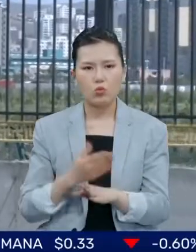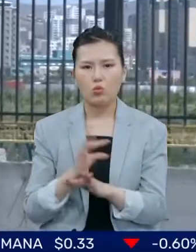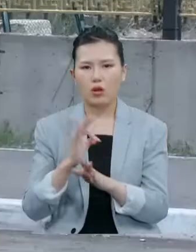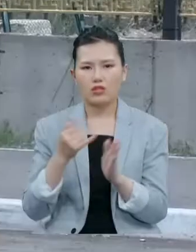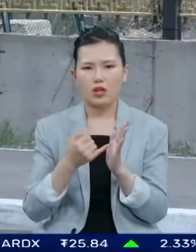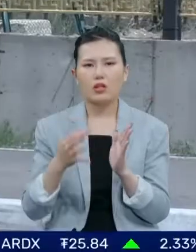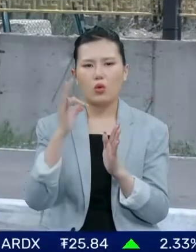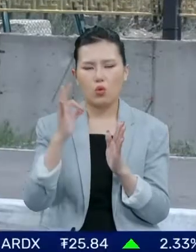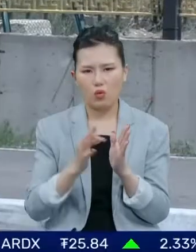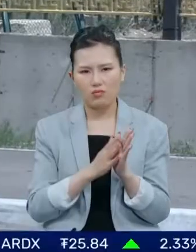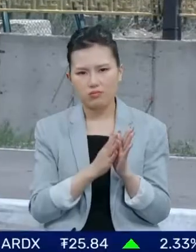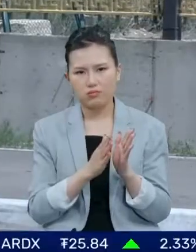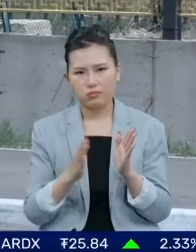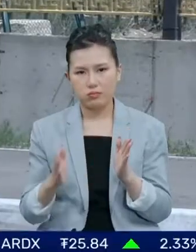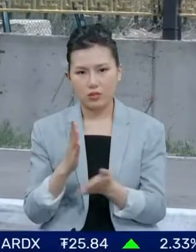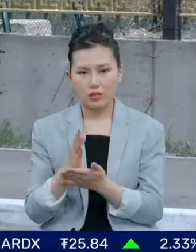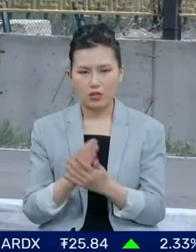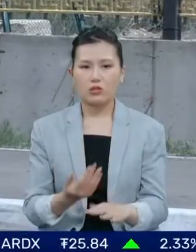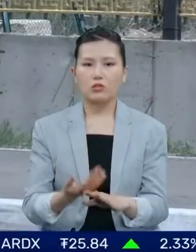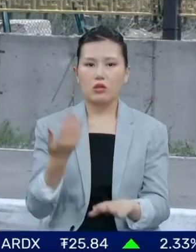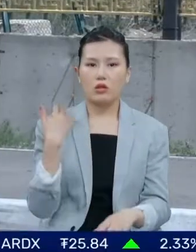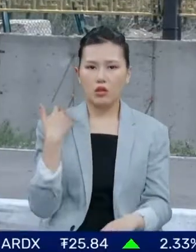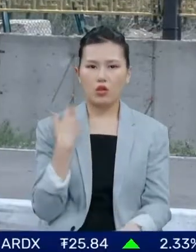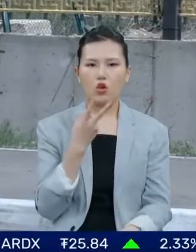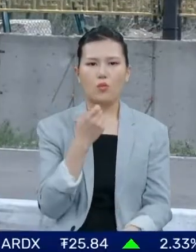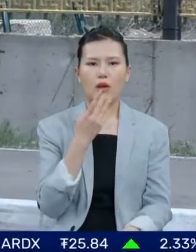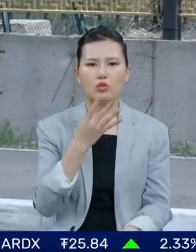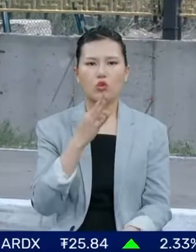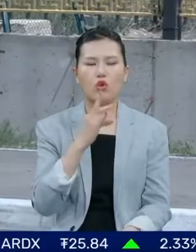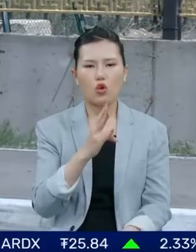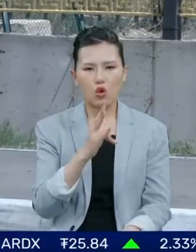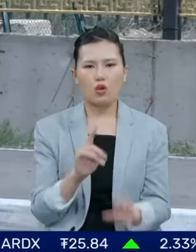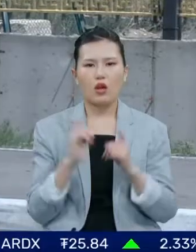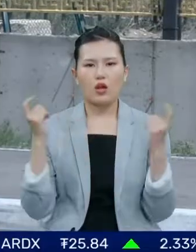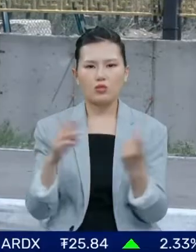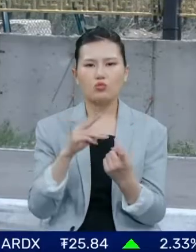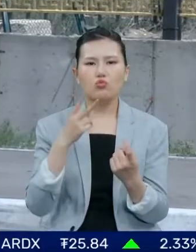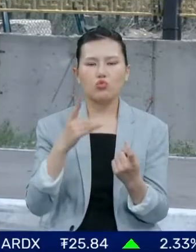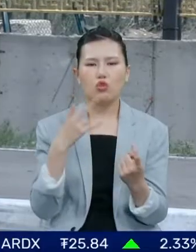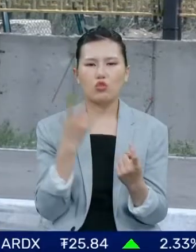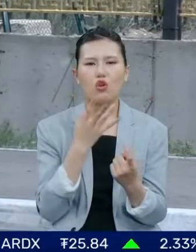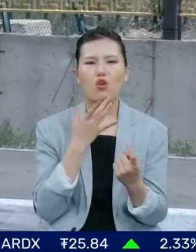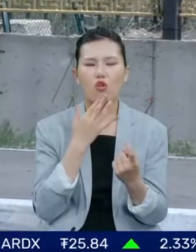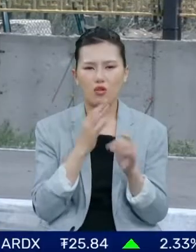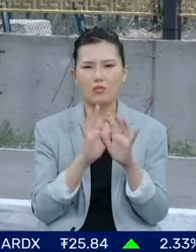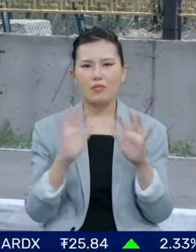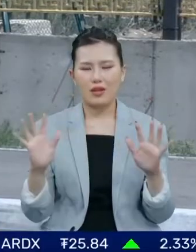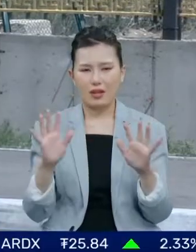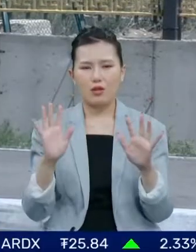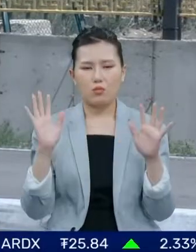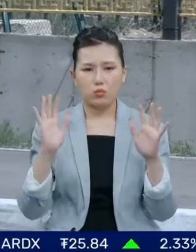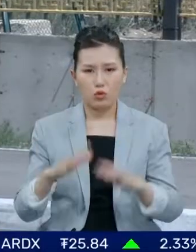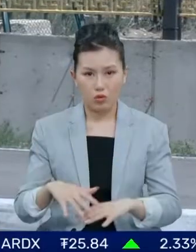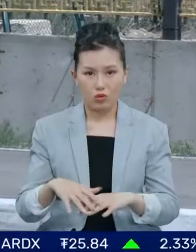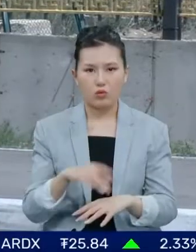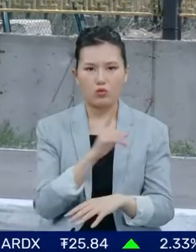болчихсон байгаа юм байна. Өмнө нь байсан ногоон хашаа буюу 2014 оноос хойш төр хашаагаар байсан энэхүү хашааг буулгаж эхлэхэд бол иргэд за иргэдтэй нээлттэй болгож